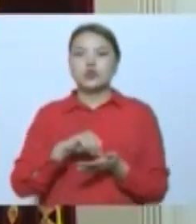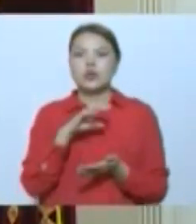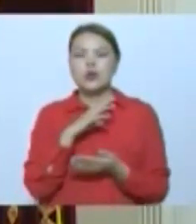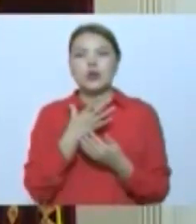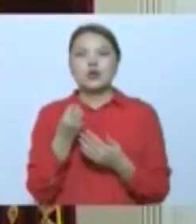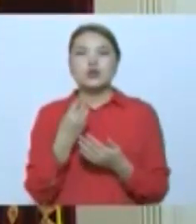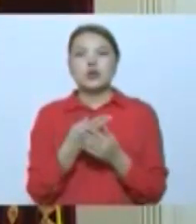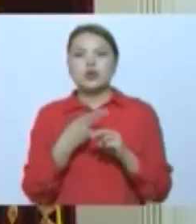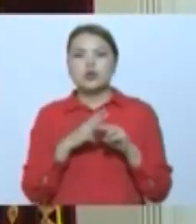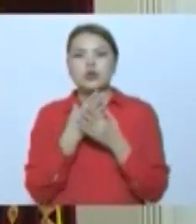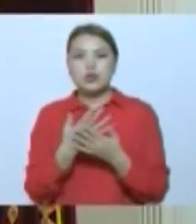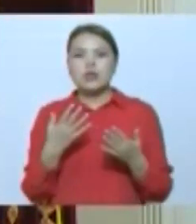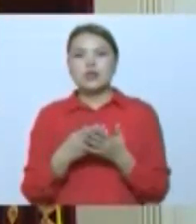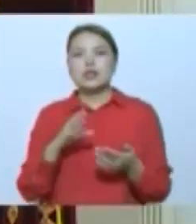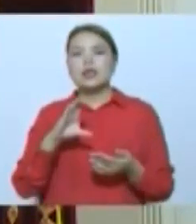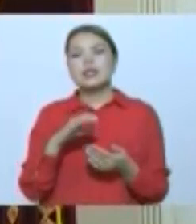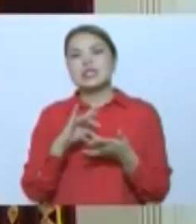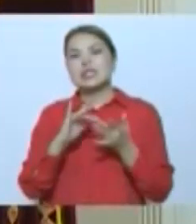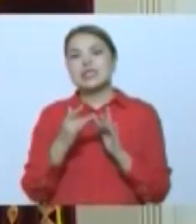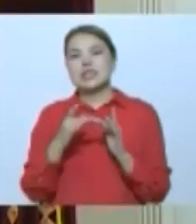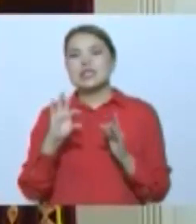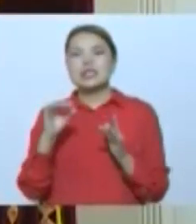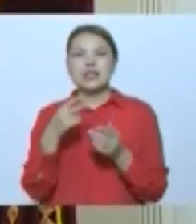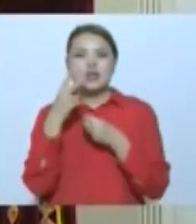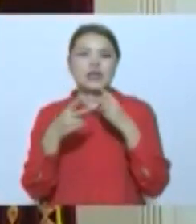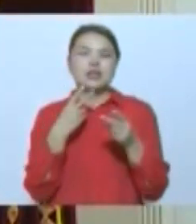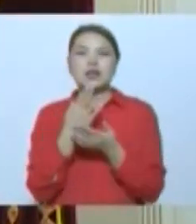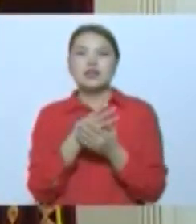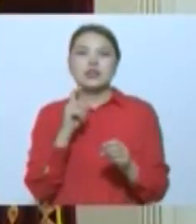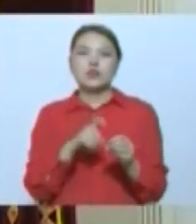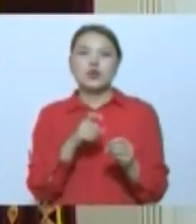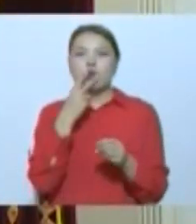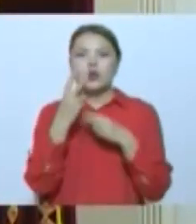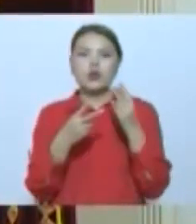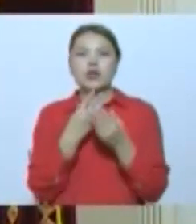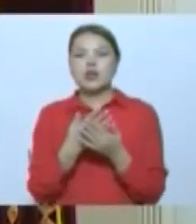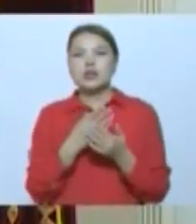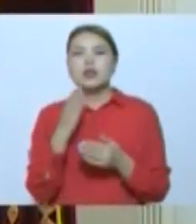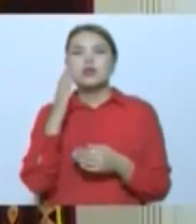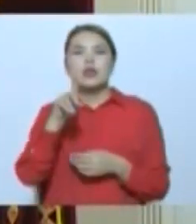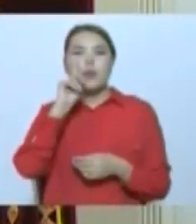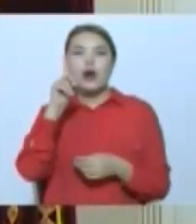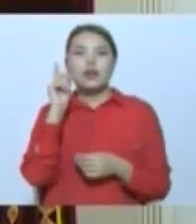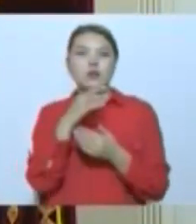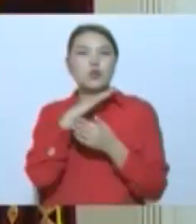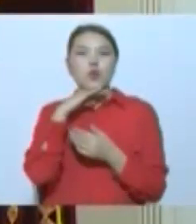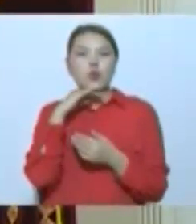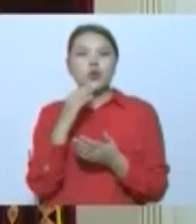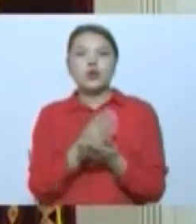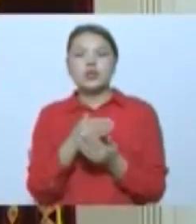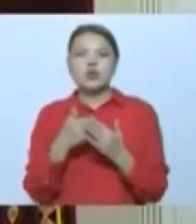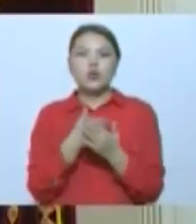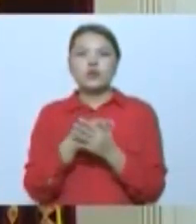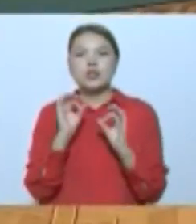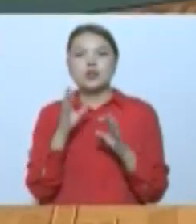уақытта жаңа қадамның әлеуметтік желіде парақшалар ашылып жатыр. Жастар сол парақшаға тіркелсе, алдағы уақытта бізде жастарға арналған өте жақсы жаңалықтар болады